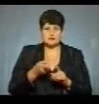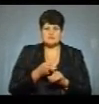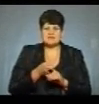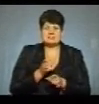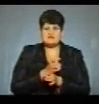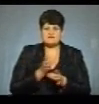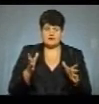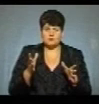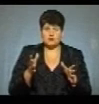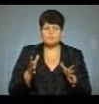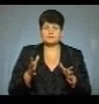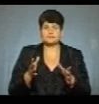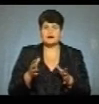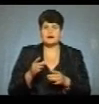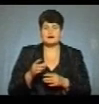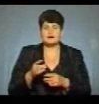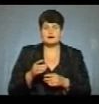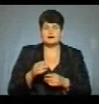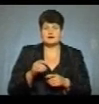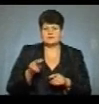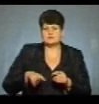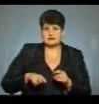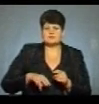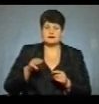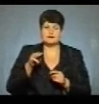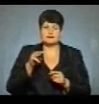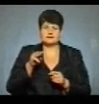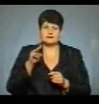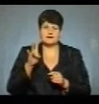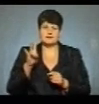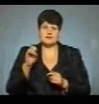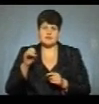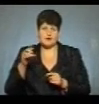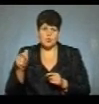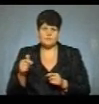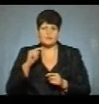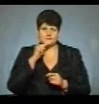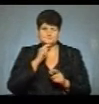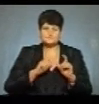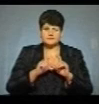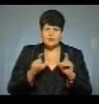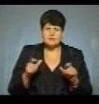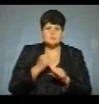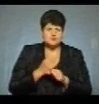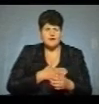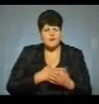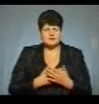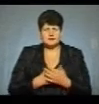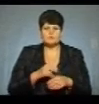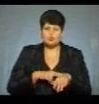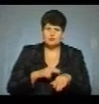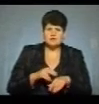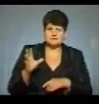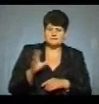вибухом, замахом на вбивство ректора ТНЕУ, над яким активно працює вся поліція і вся правоохоронна структура області і